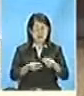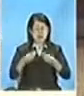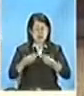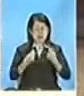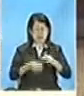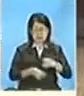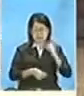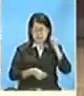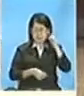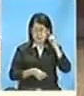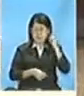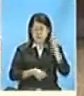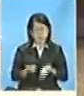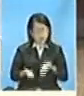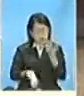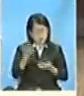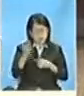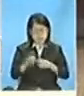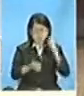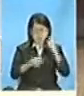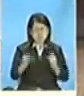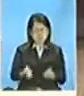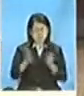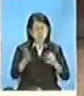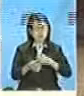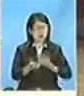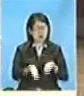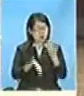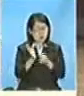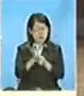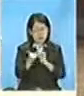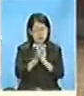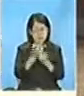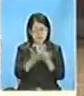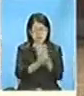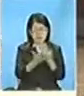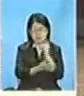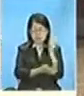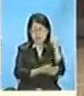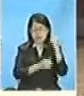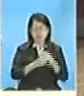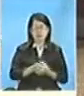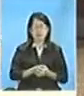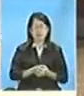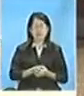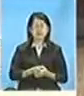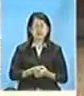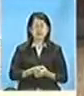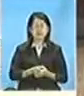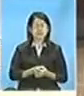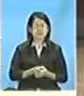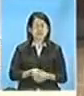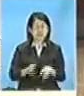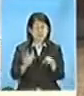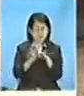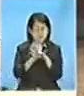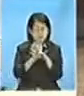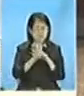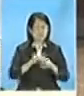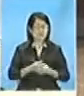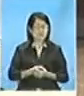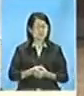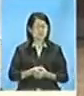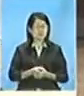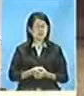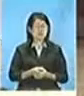กระผมจะพยายามผลักดันให้มีการปรับปรุงแก้ไขให้ดีขึ้นท้ายที่สุด